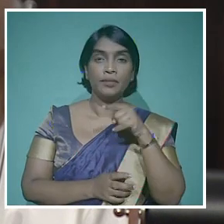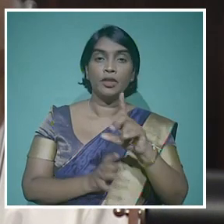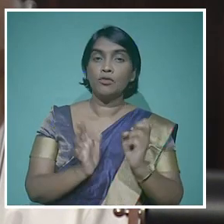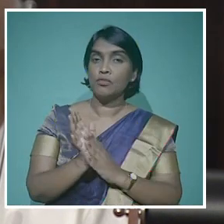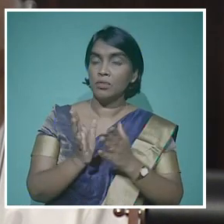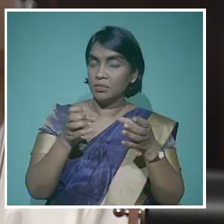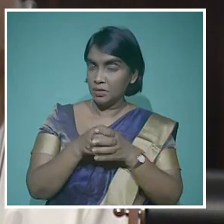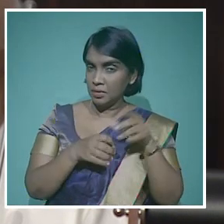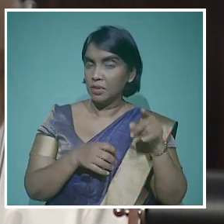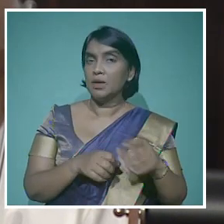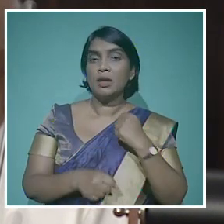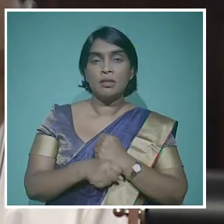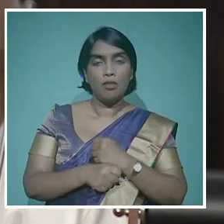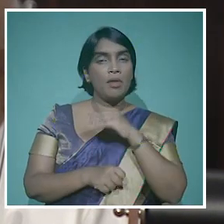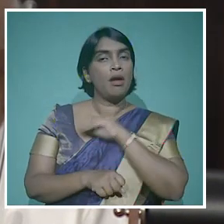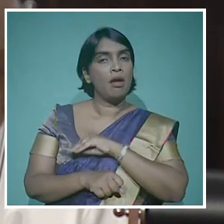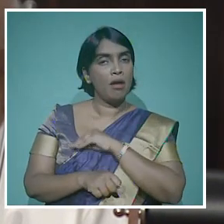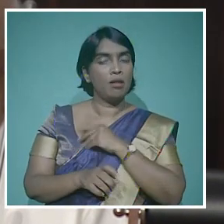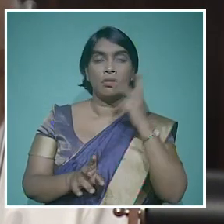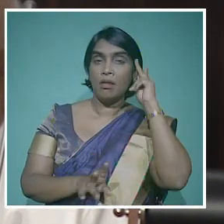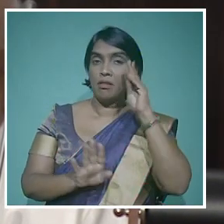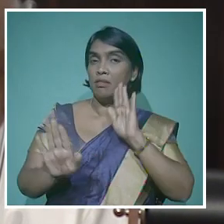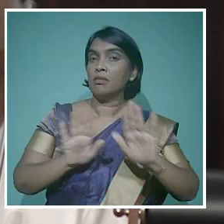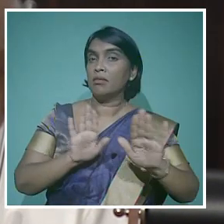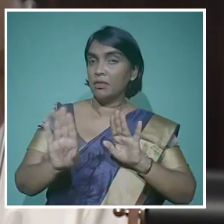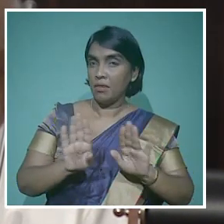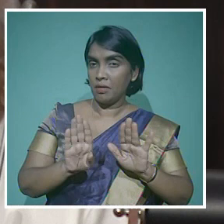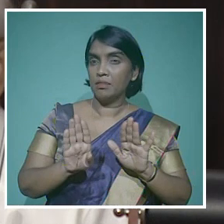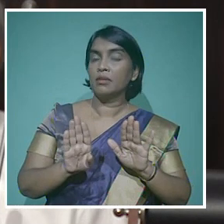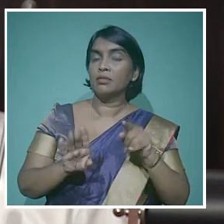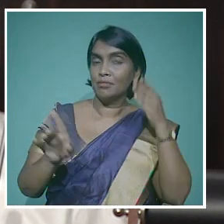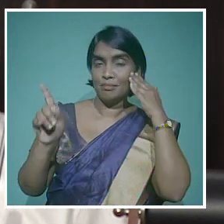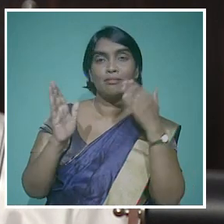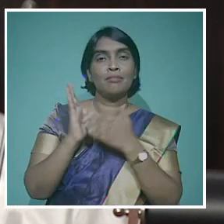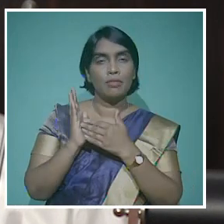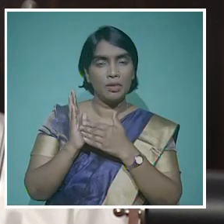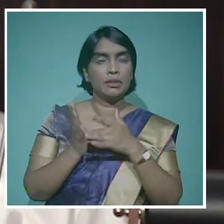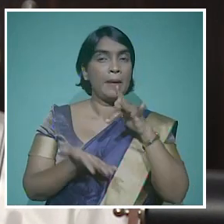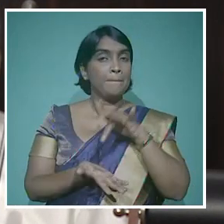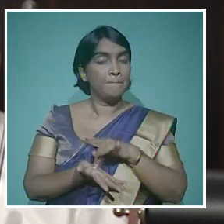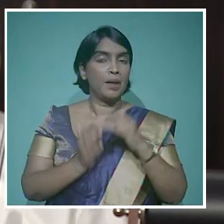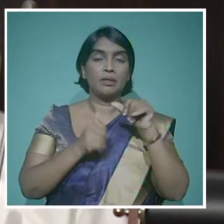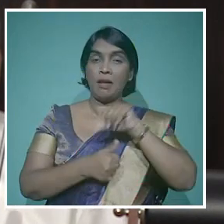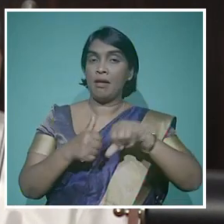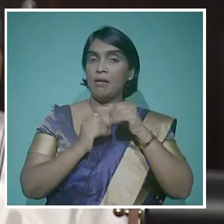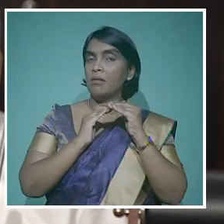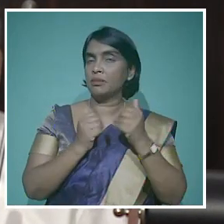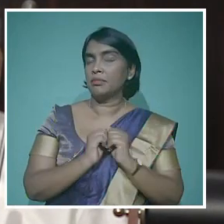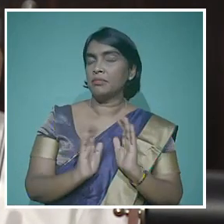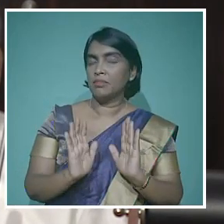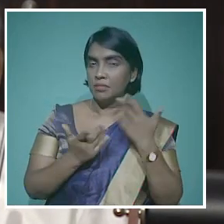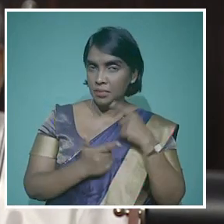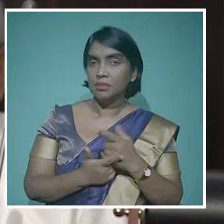කොමිෂන් සභාව රාජ්‍ය ආදායම් කළමනාකරණය සඳහා මධ්‍යගත ආයතන පිහිටීමේ